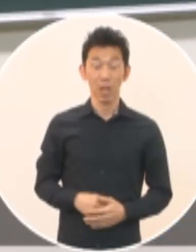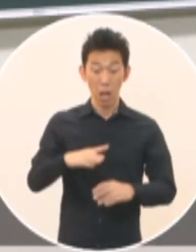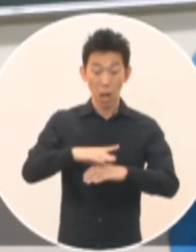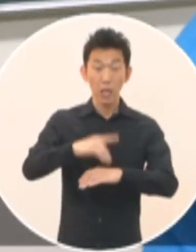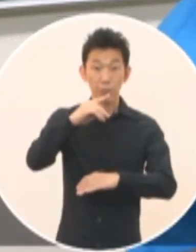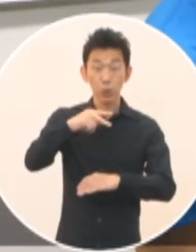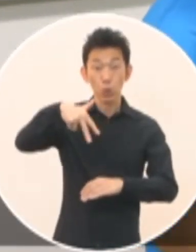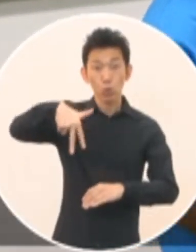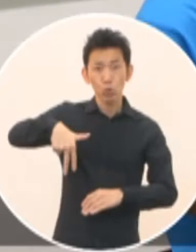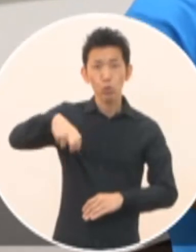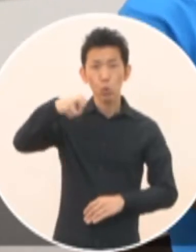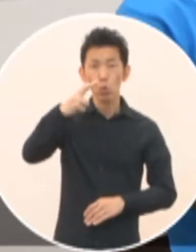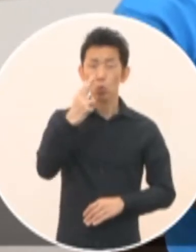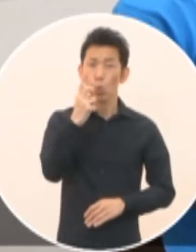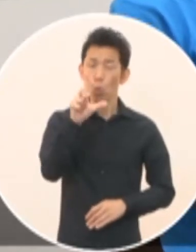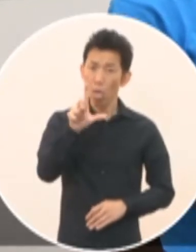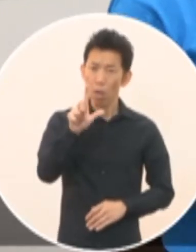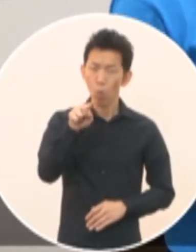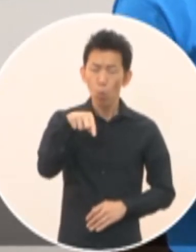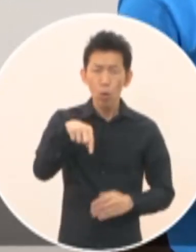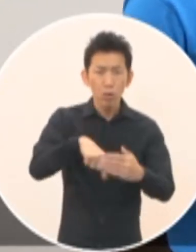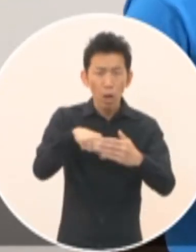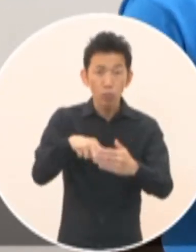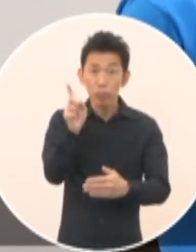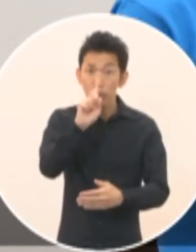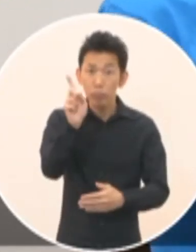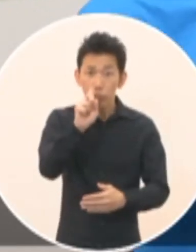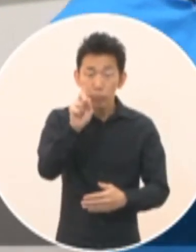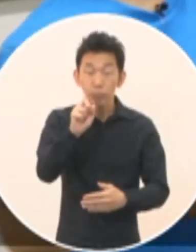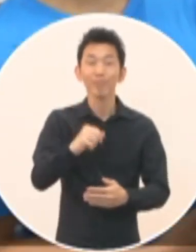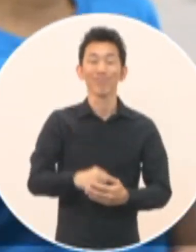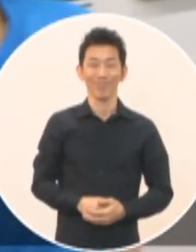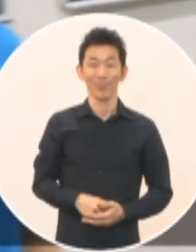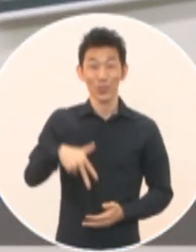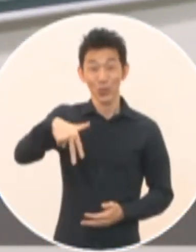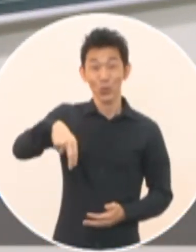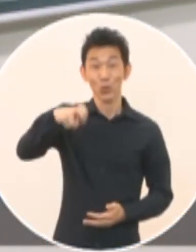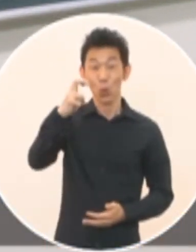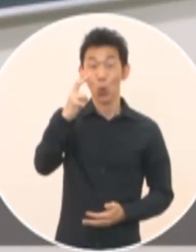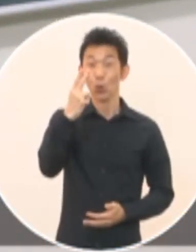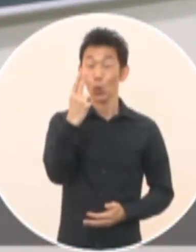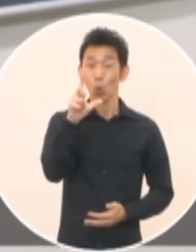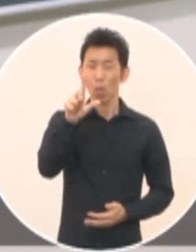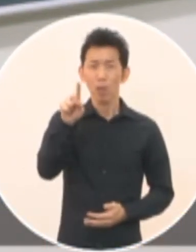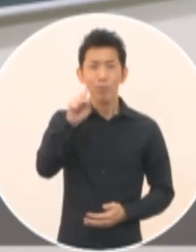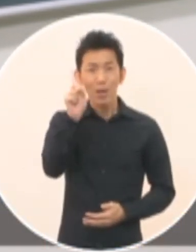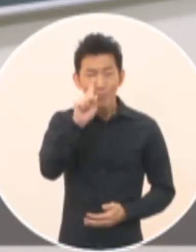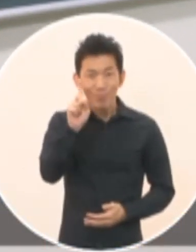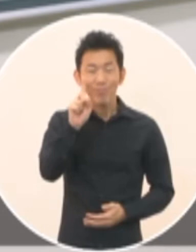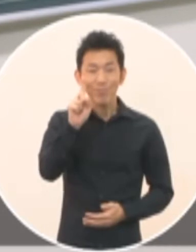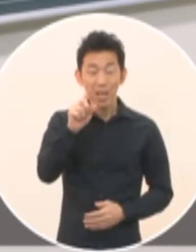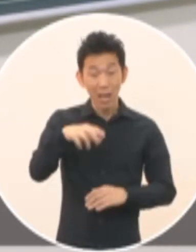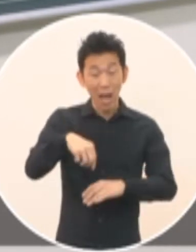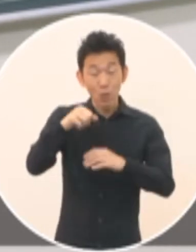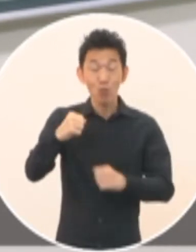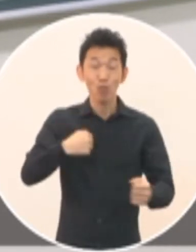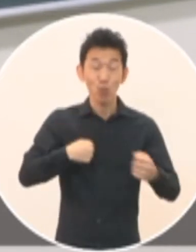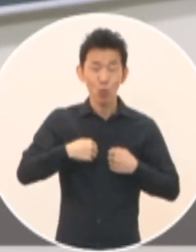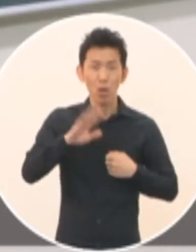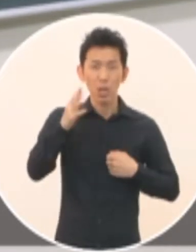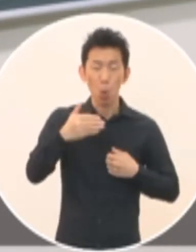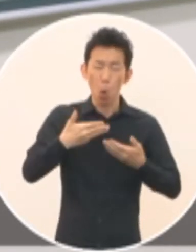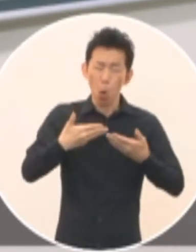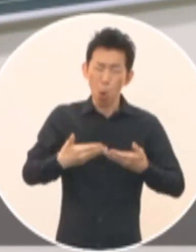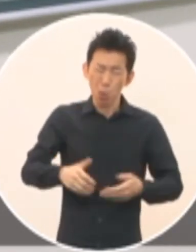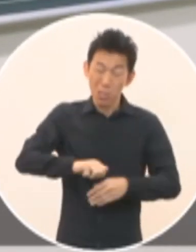初めてのスロトレということなんですけど、どんなことをするんですか。 はい、スロトレとは軽めの負荷でも重い負荷でトレー